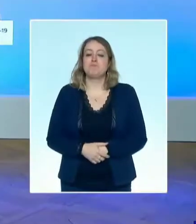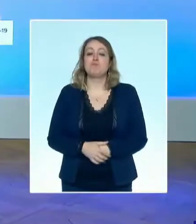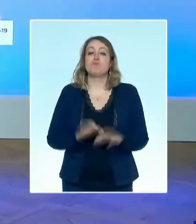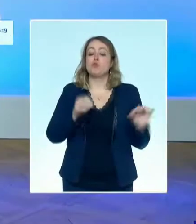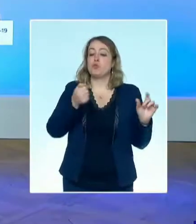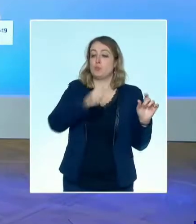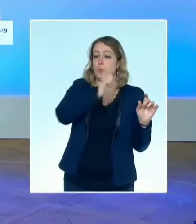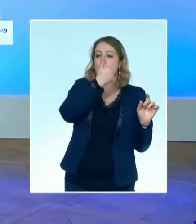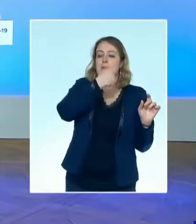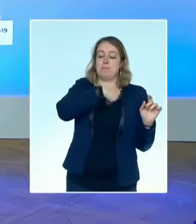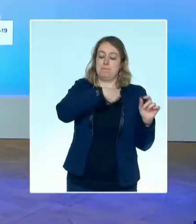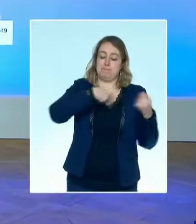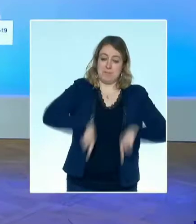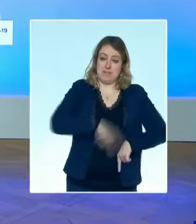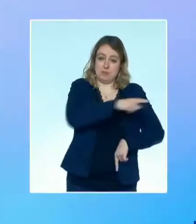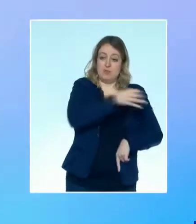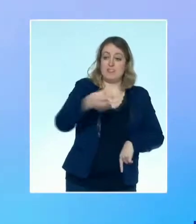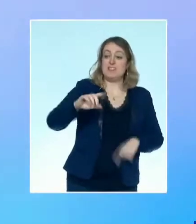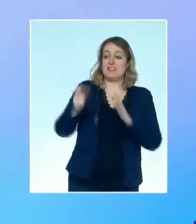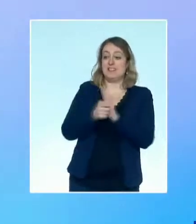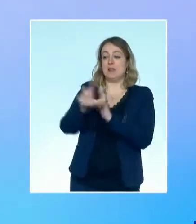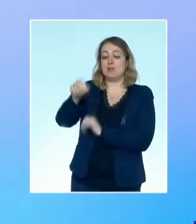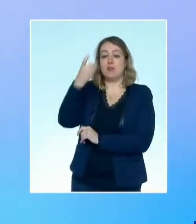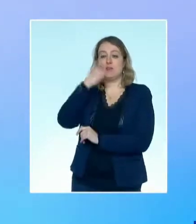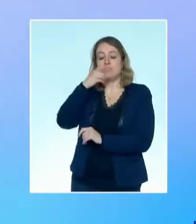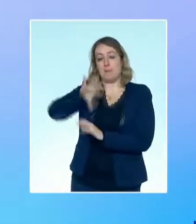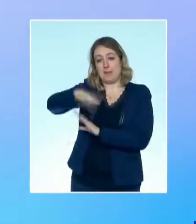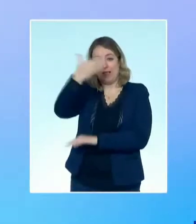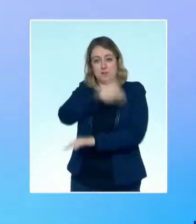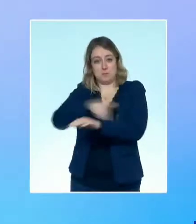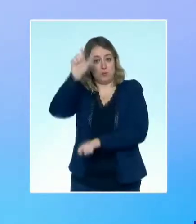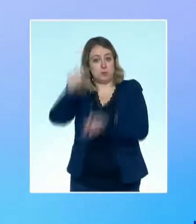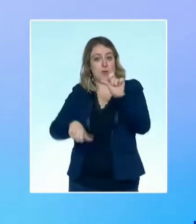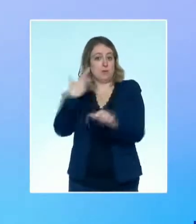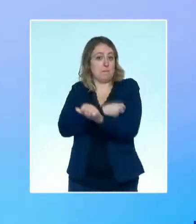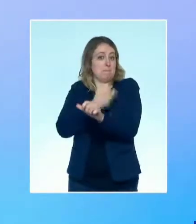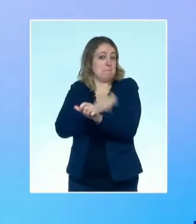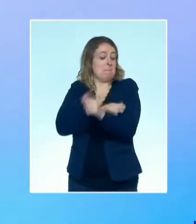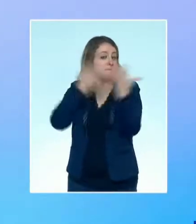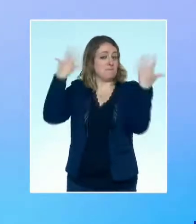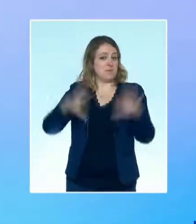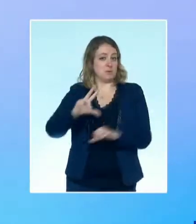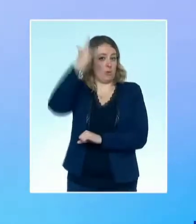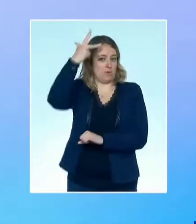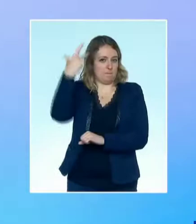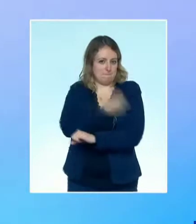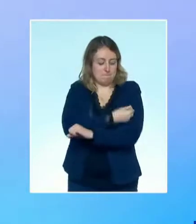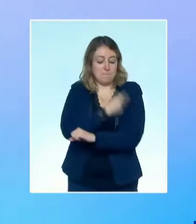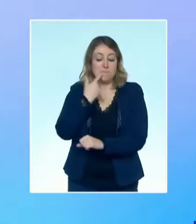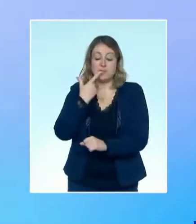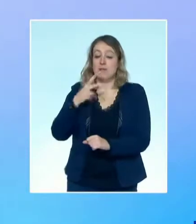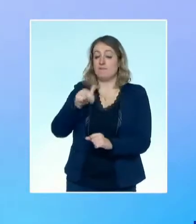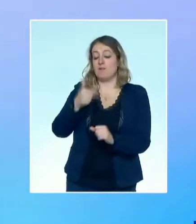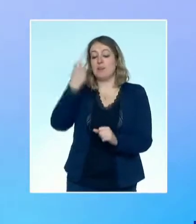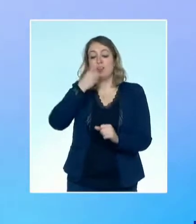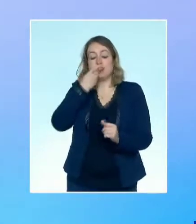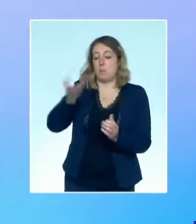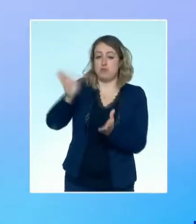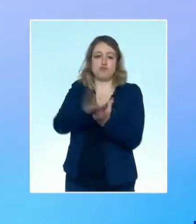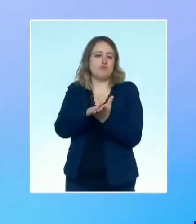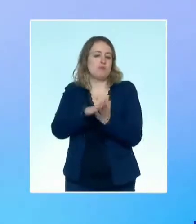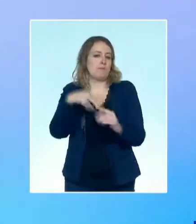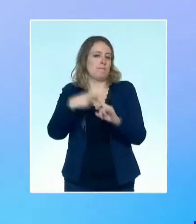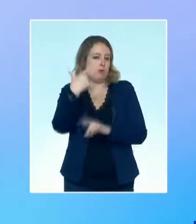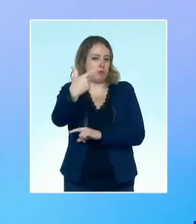30 décembre, plus de 15 millions de Français auront eu un rappel. Ça veut dire qu'il va y avoir un doublement du nombre de rendez-vous pris sur le mois de décembre.